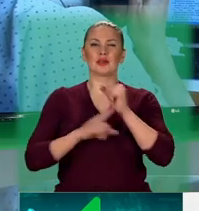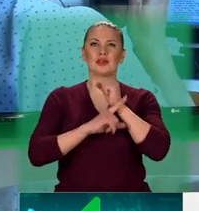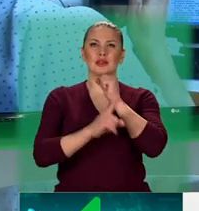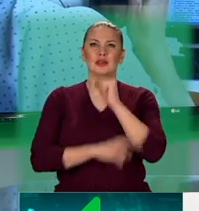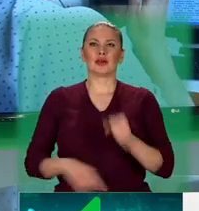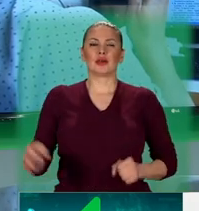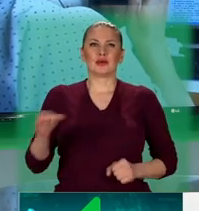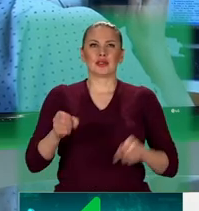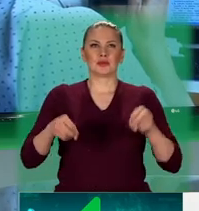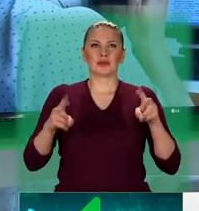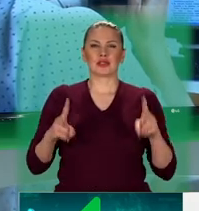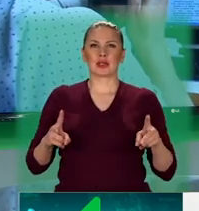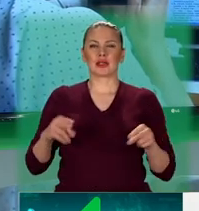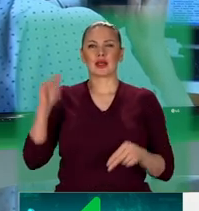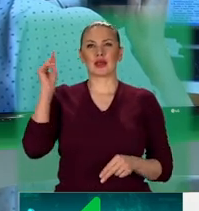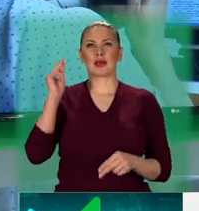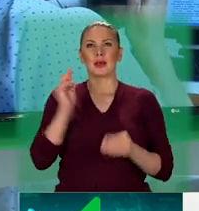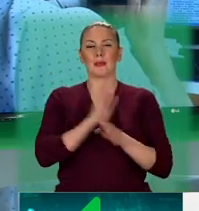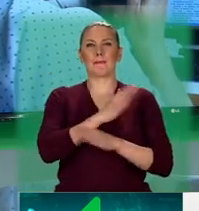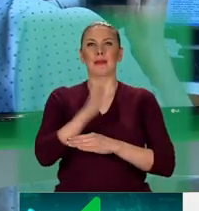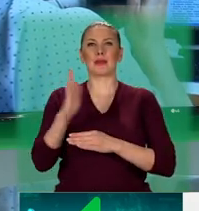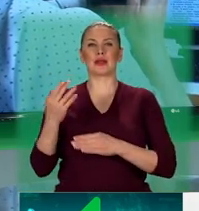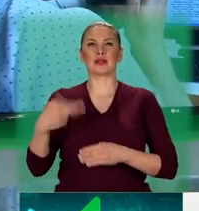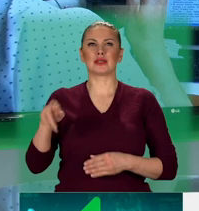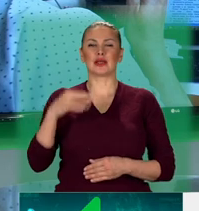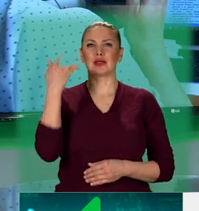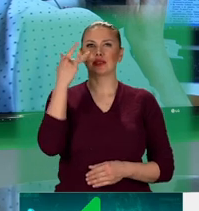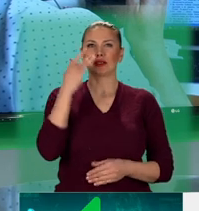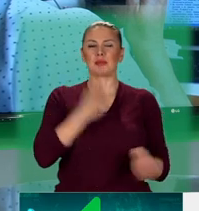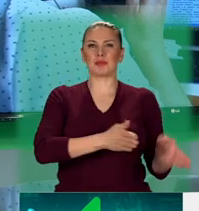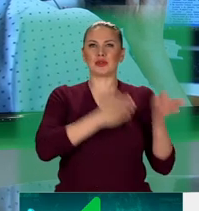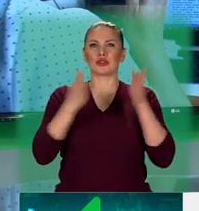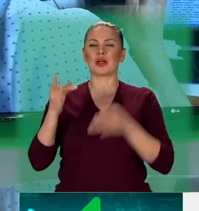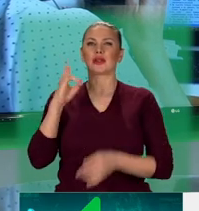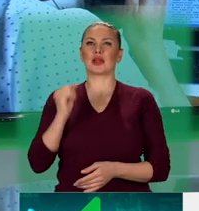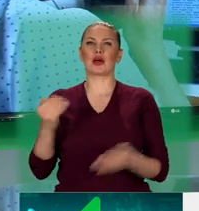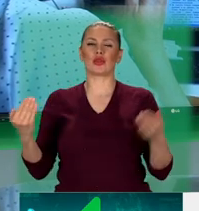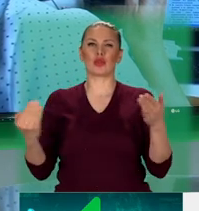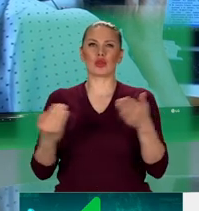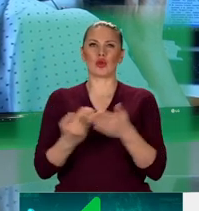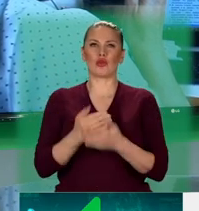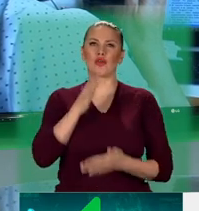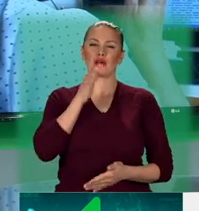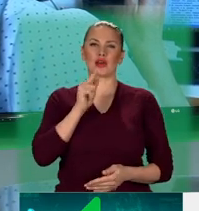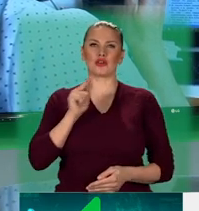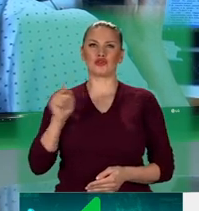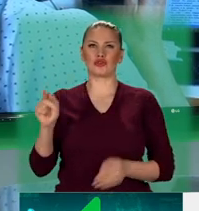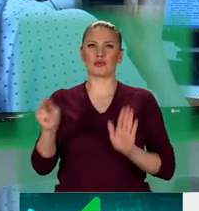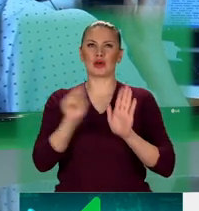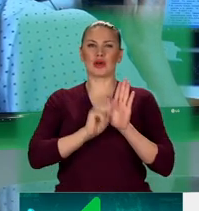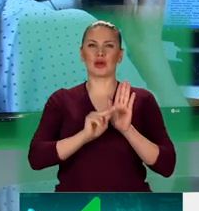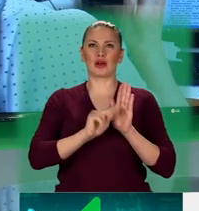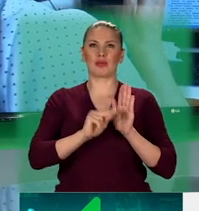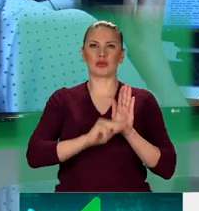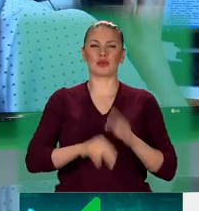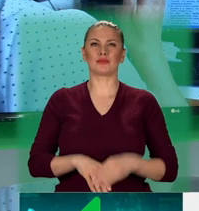Сахалинская областная специальная библиотека для слепых перешла на особый режим работы в связи с коронавирусом. На время карантина слабовидящим и потерявшим